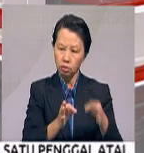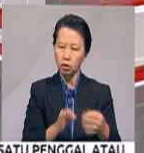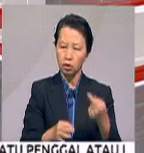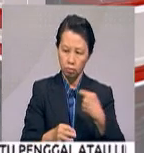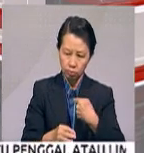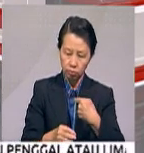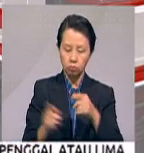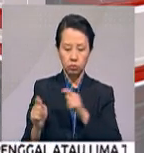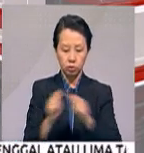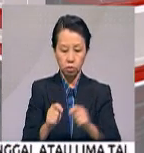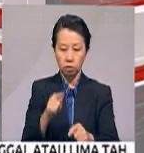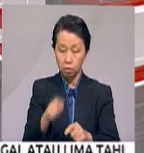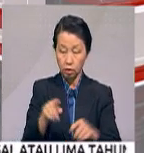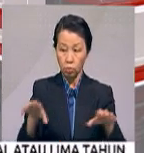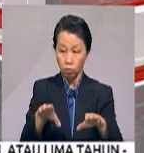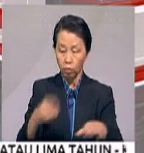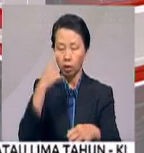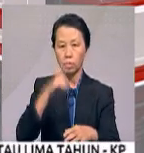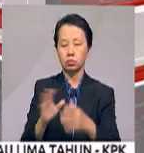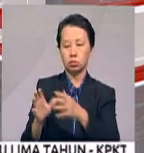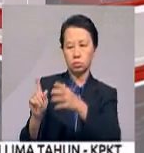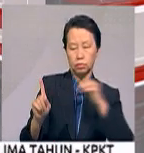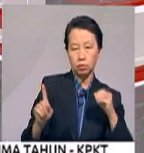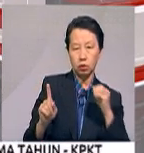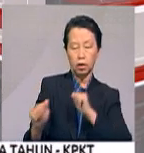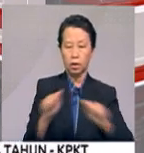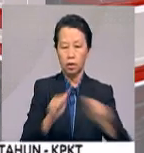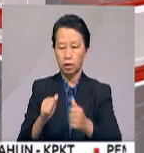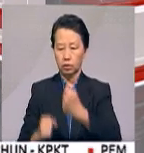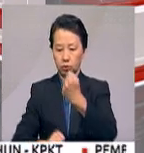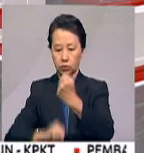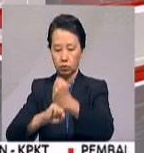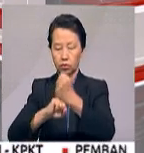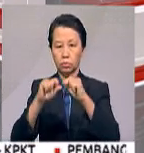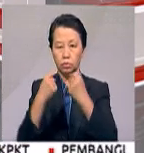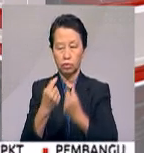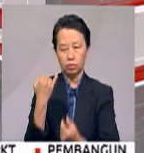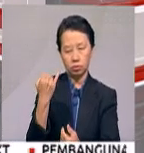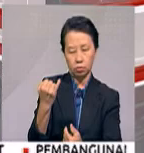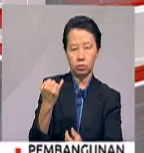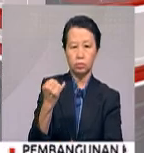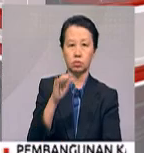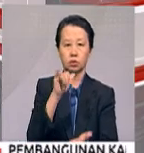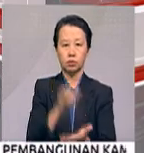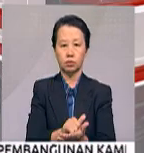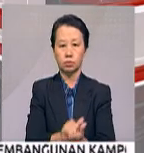mengenai tindakan yang diambil bagi membendung aktiviti penyokong kumpulan pengganas tersebut.